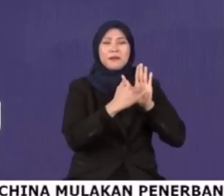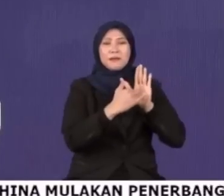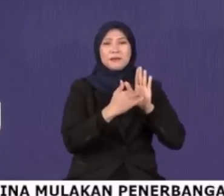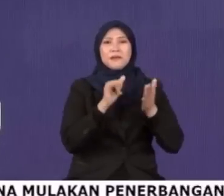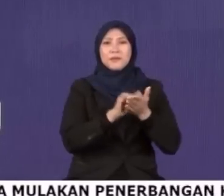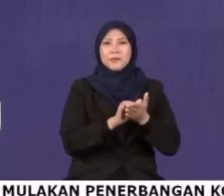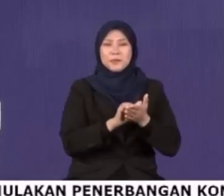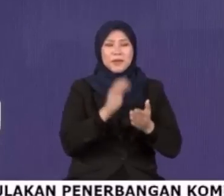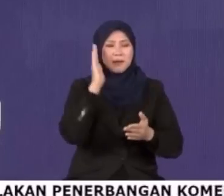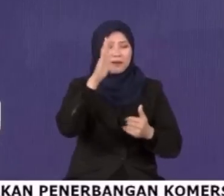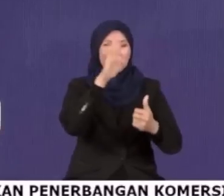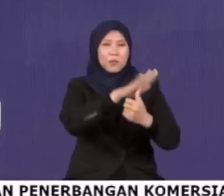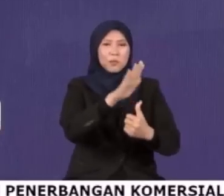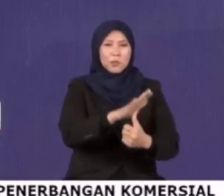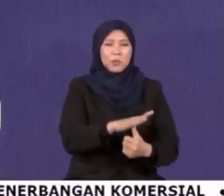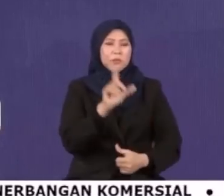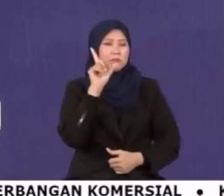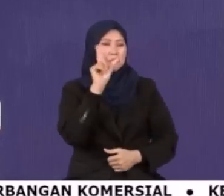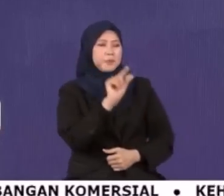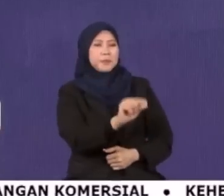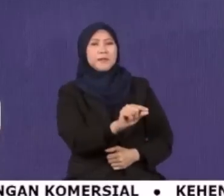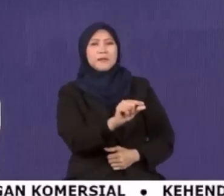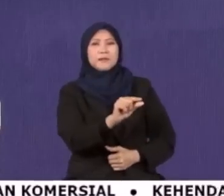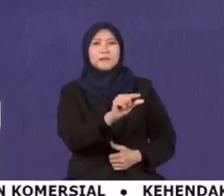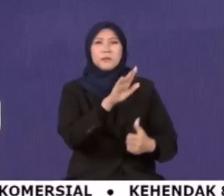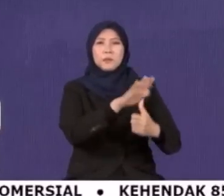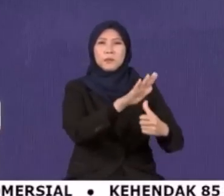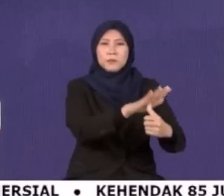akan dicaci dan dihina